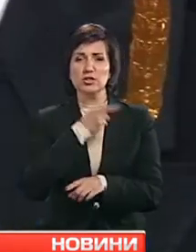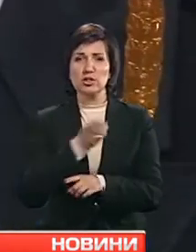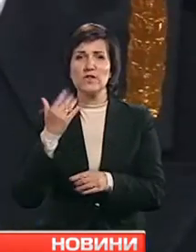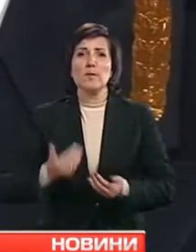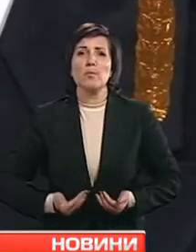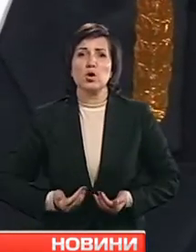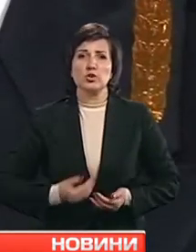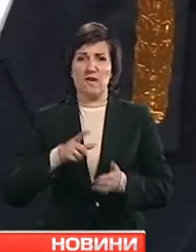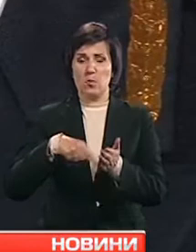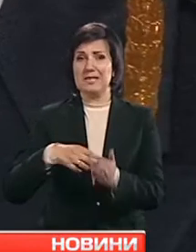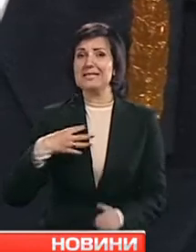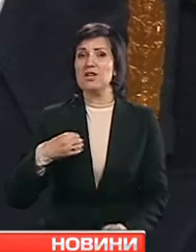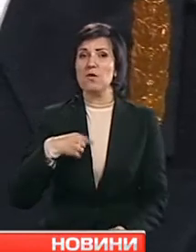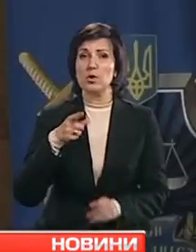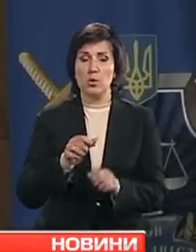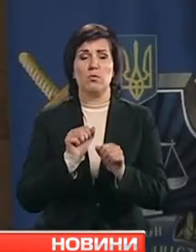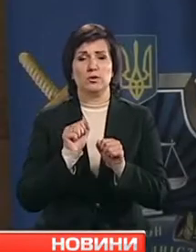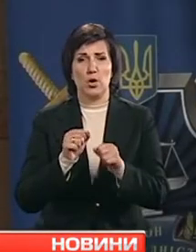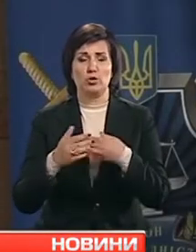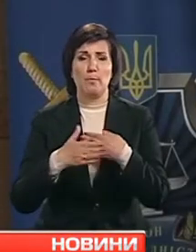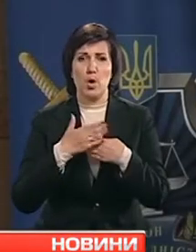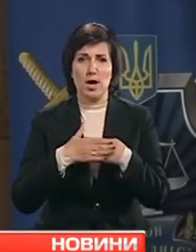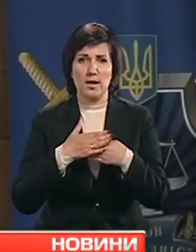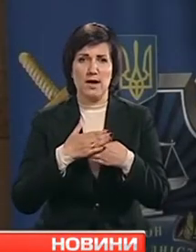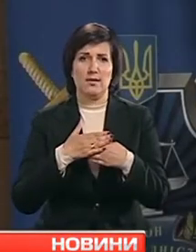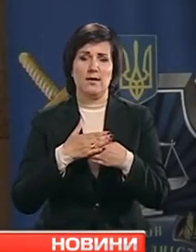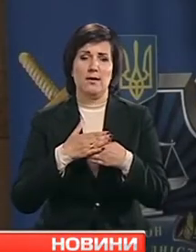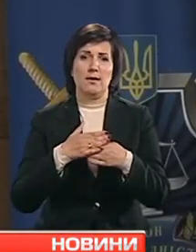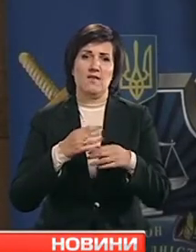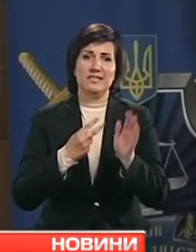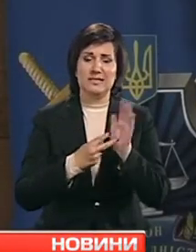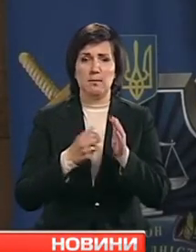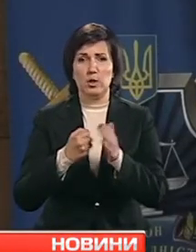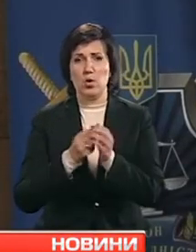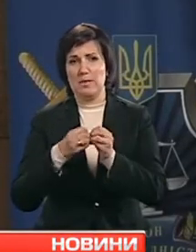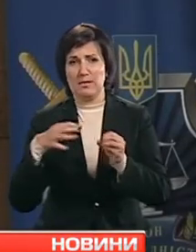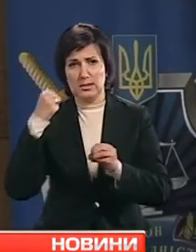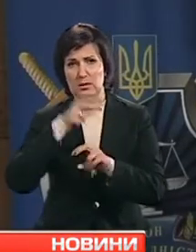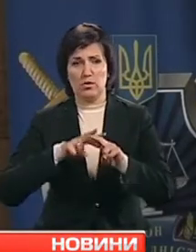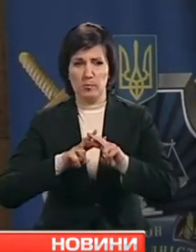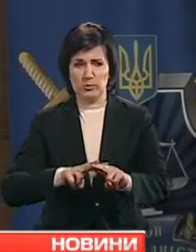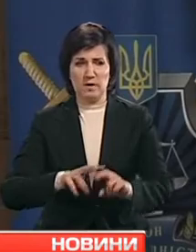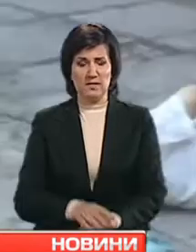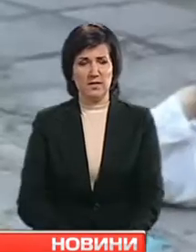він проживав у місті Львові. Йому загрожує покарання у вигляді від 8 до 15 років позбавлення волі.